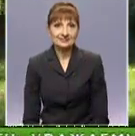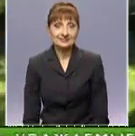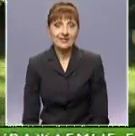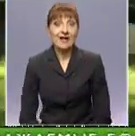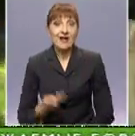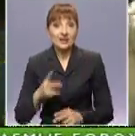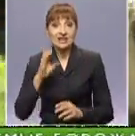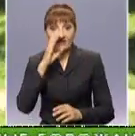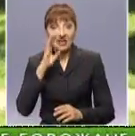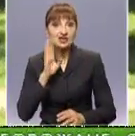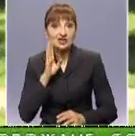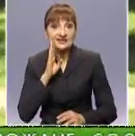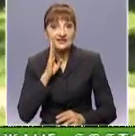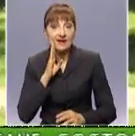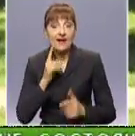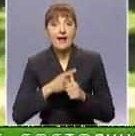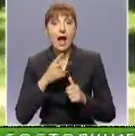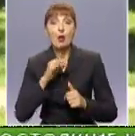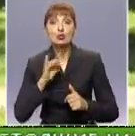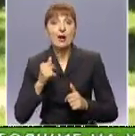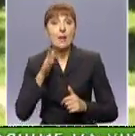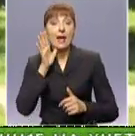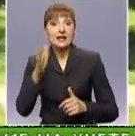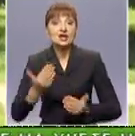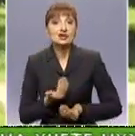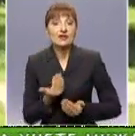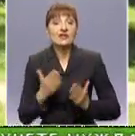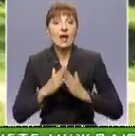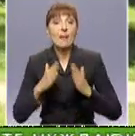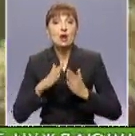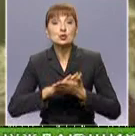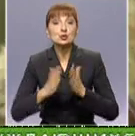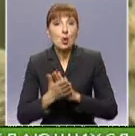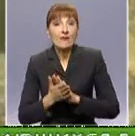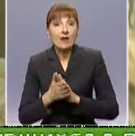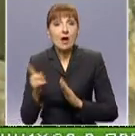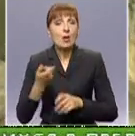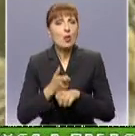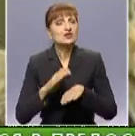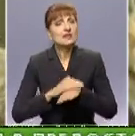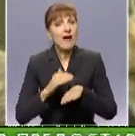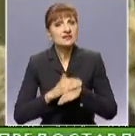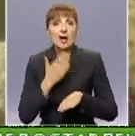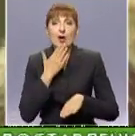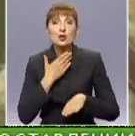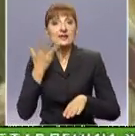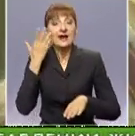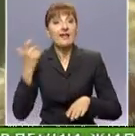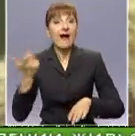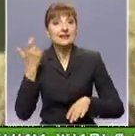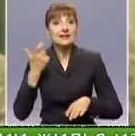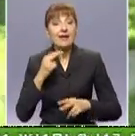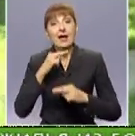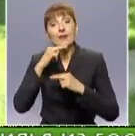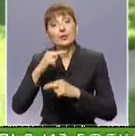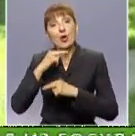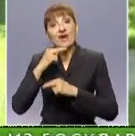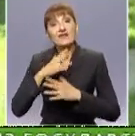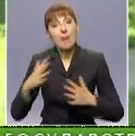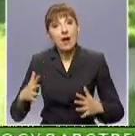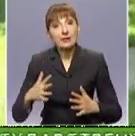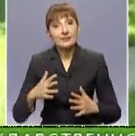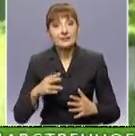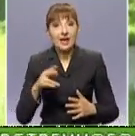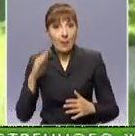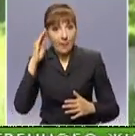Вот эта волчица по кличке Агуша уже 5 лет живет в домашних условиях. Она очень ласковая и любит, когда хозяин уделяет ей много внимания.